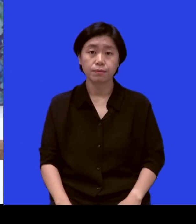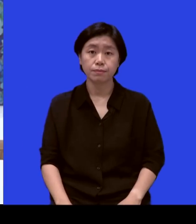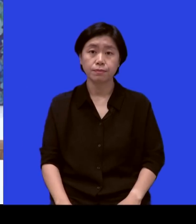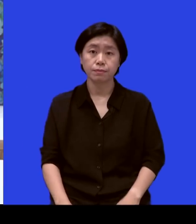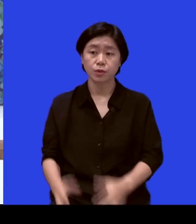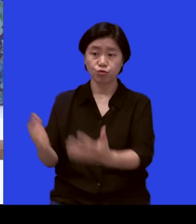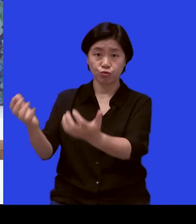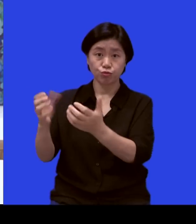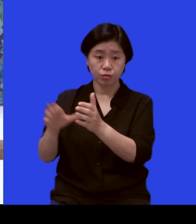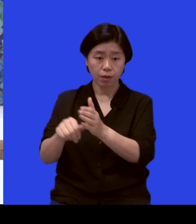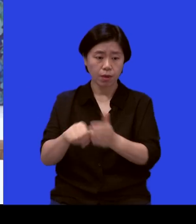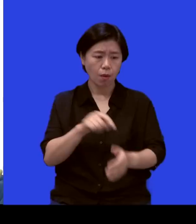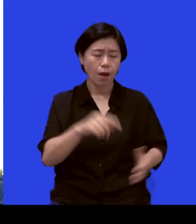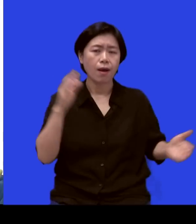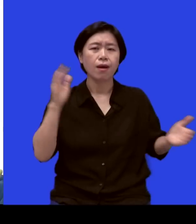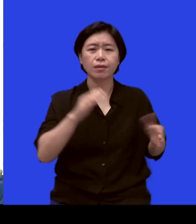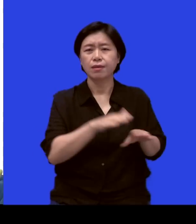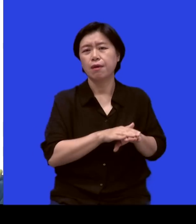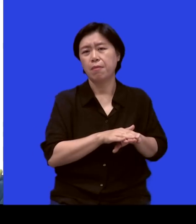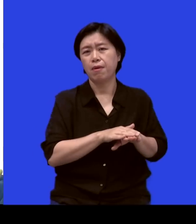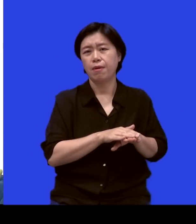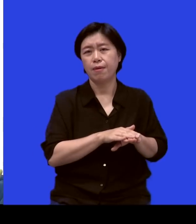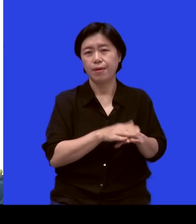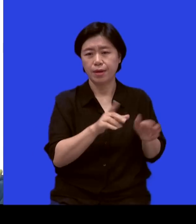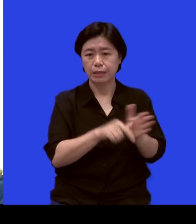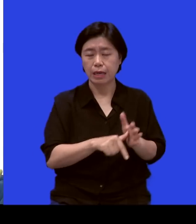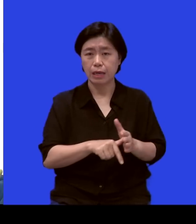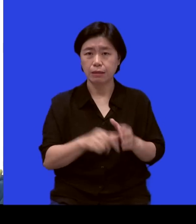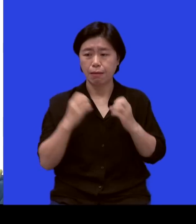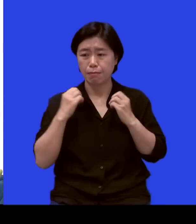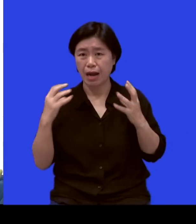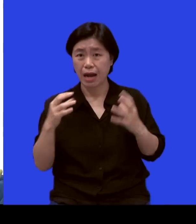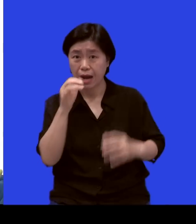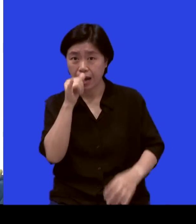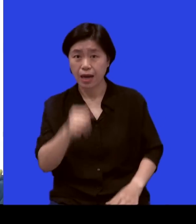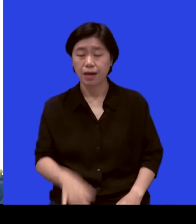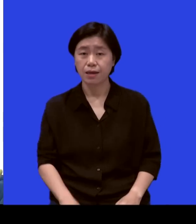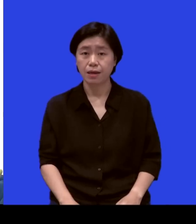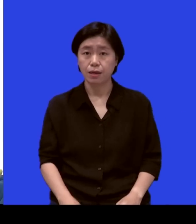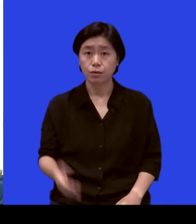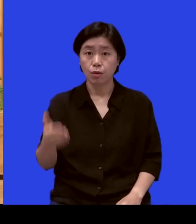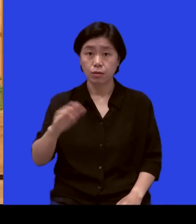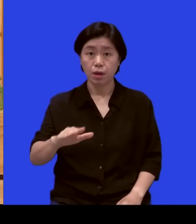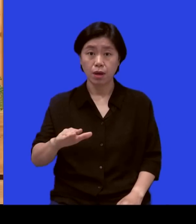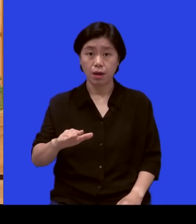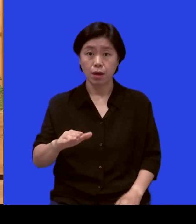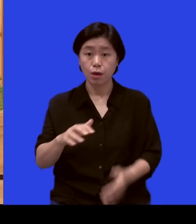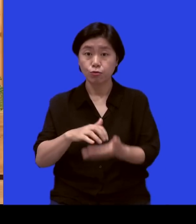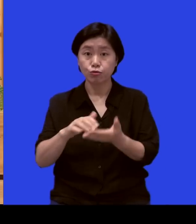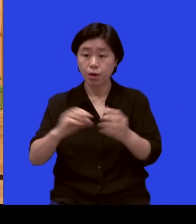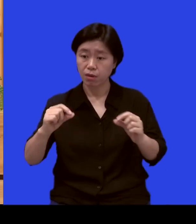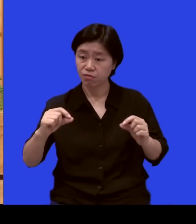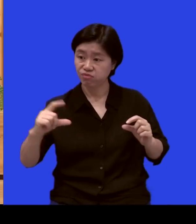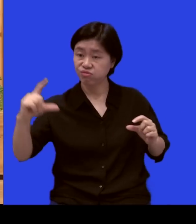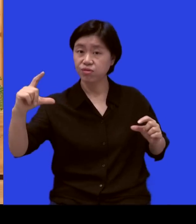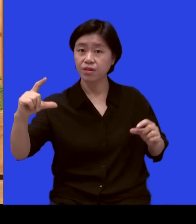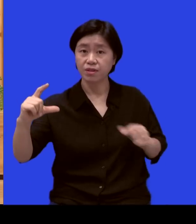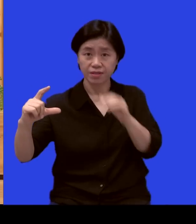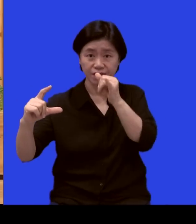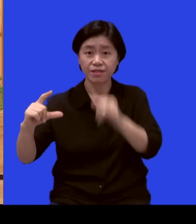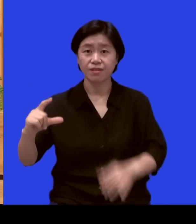것 학생들이 예배 드리고 있는데 그 옆에 가서 또 기도하고 나오고 이제 이렇게 하다가 이분들이 더 커져버리기 시작하는 거예요. 인원이 점점